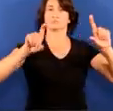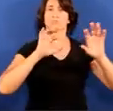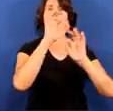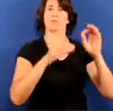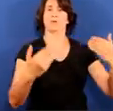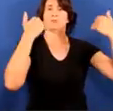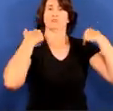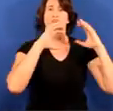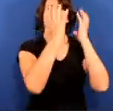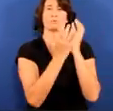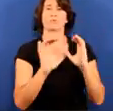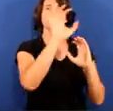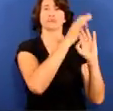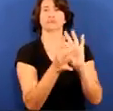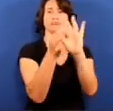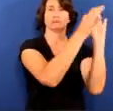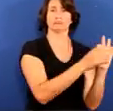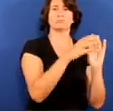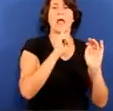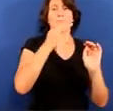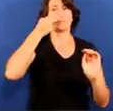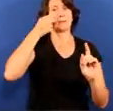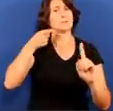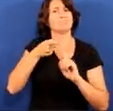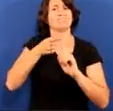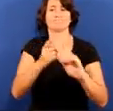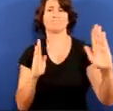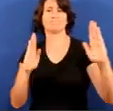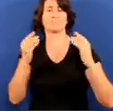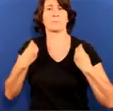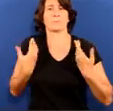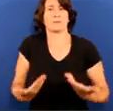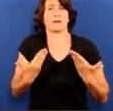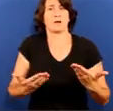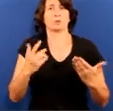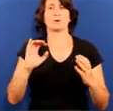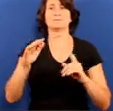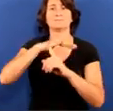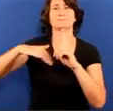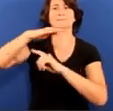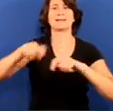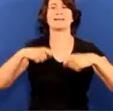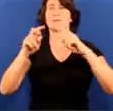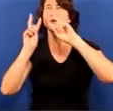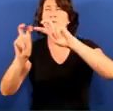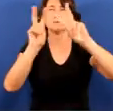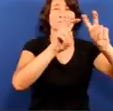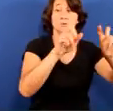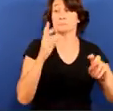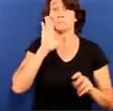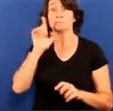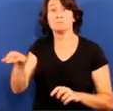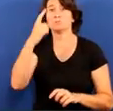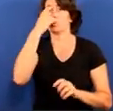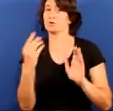jarduerak ekosistema horietan izan ditzaketen ondorioak. Urkiola Bizkaiko lurralde historikoan aztertzen ari diren eremuetako